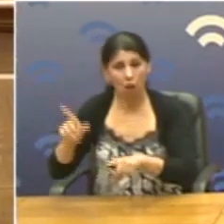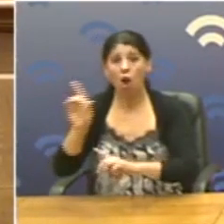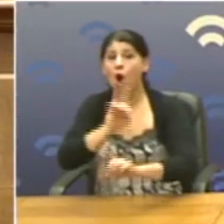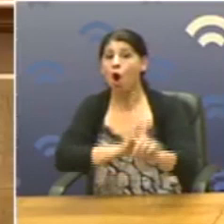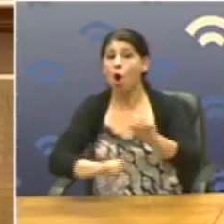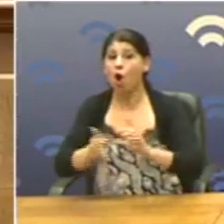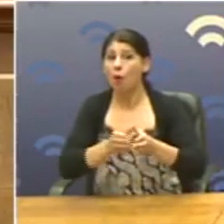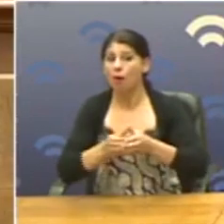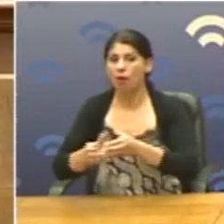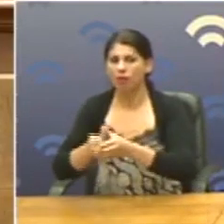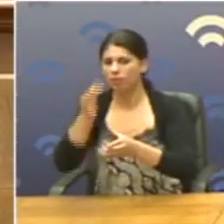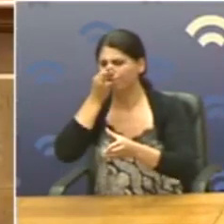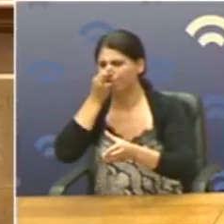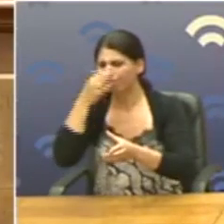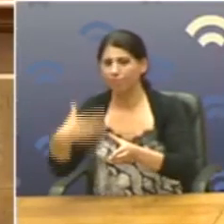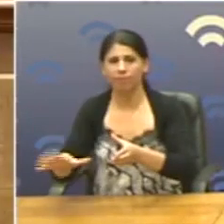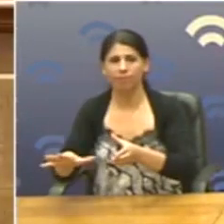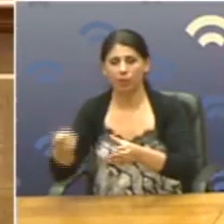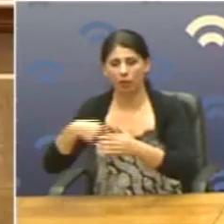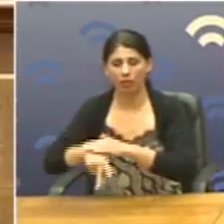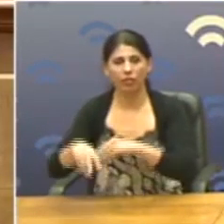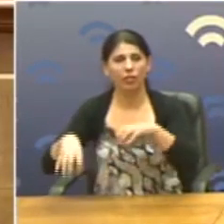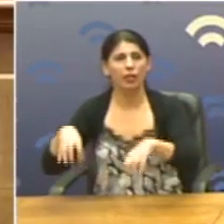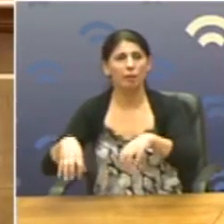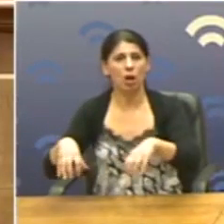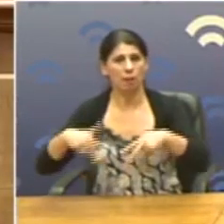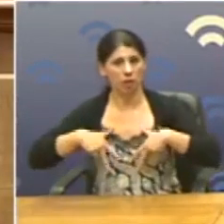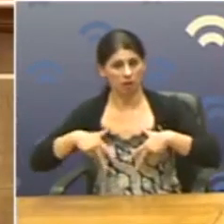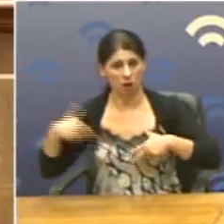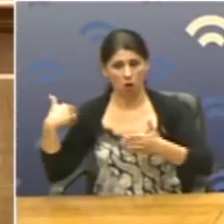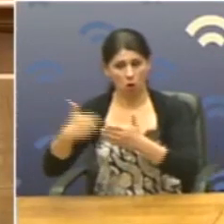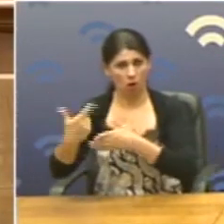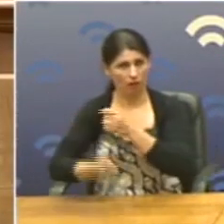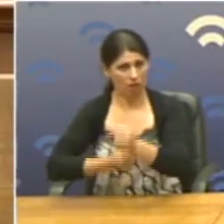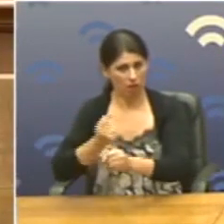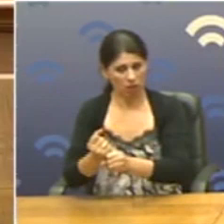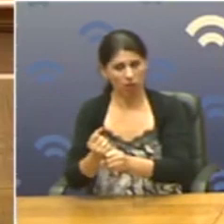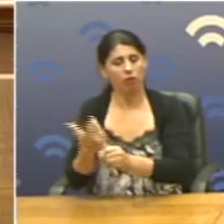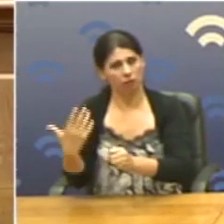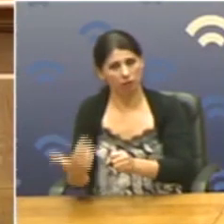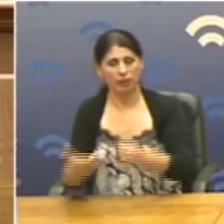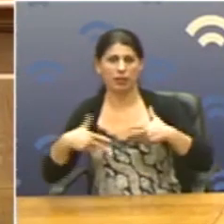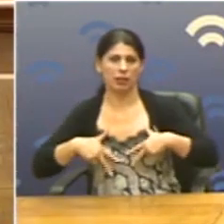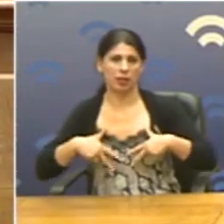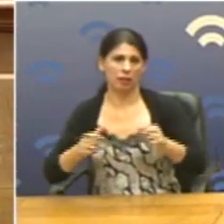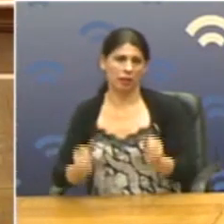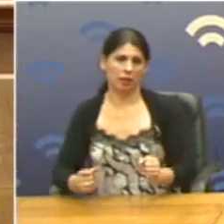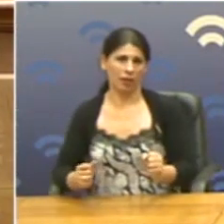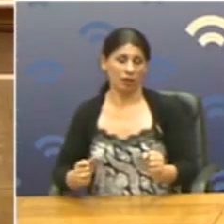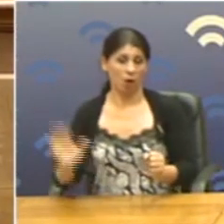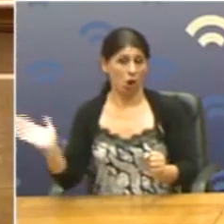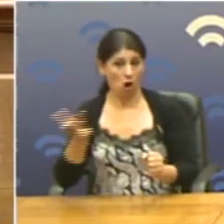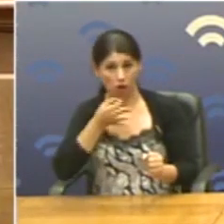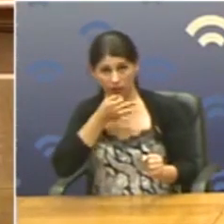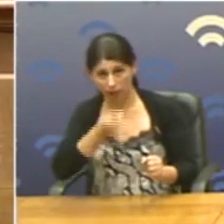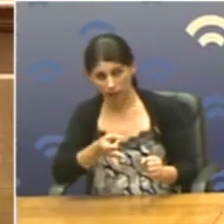από τα αμαρτωλά δίπολα που κυβέρνησαν όλα αυτά τα χρόνια βρίσκονταν στον κυβερνητικό θόκο. Όσα λέτε